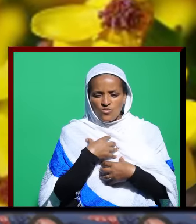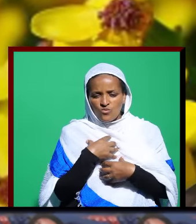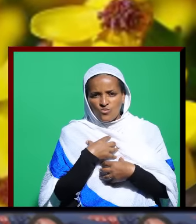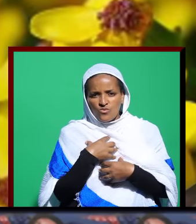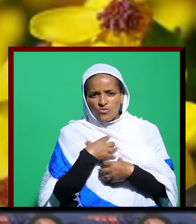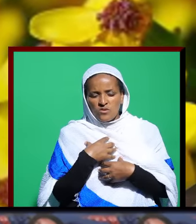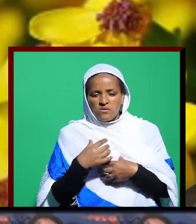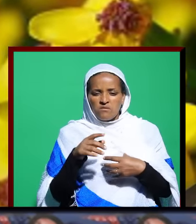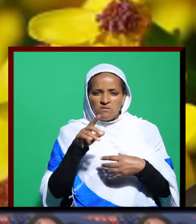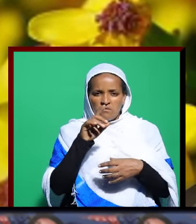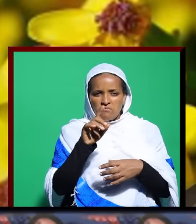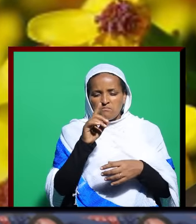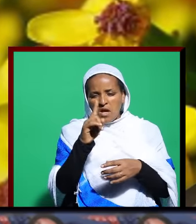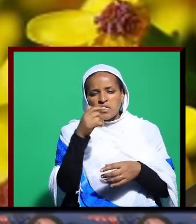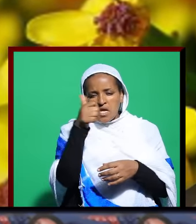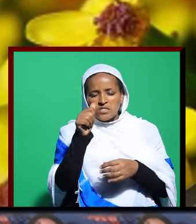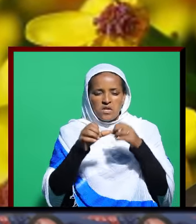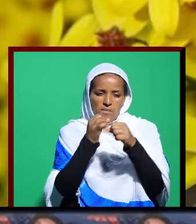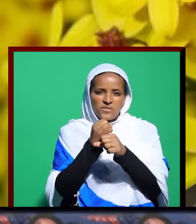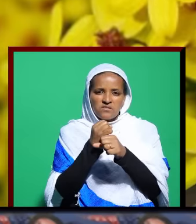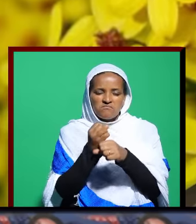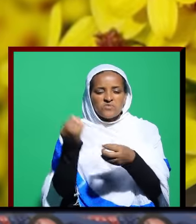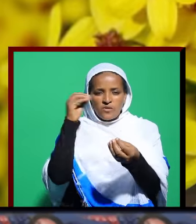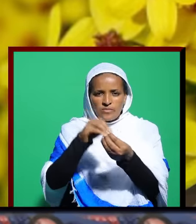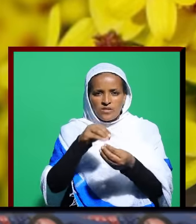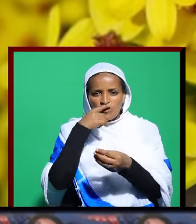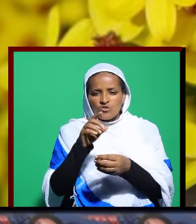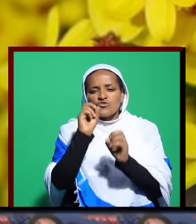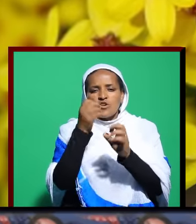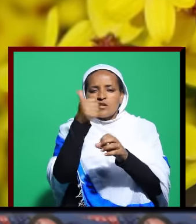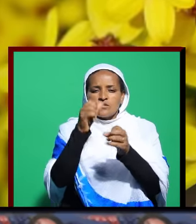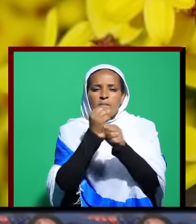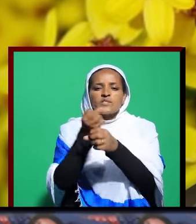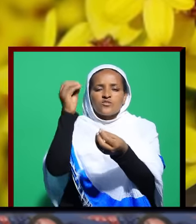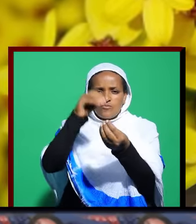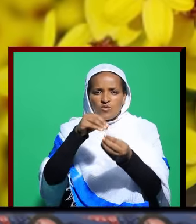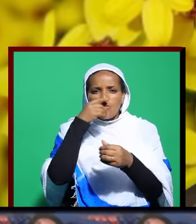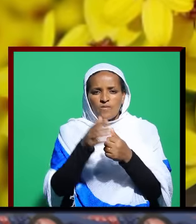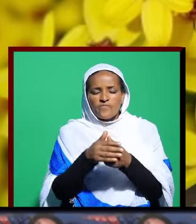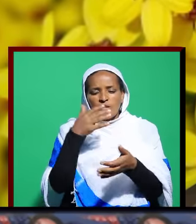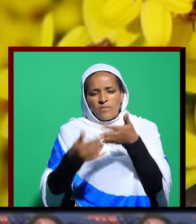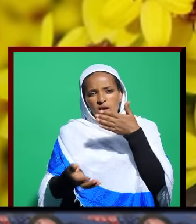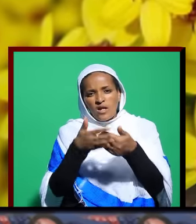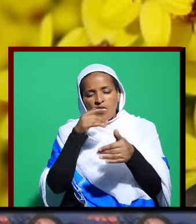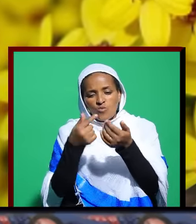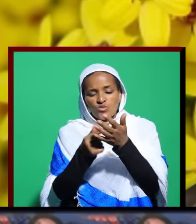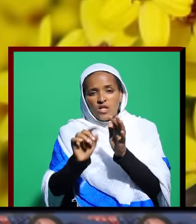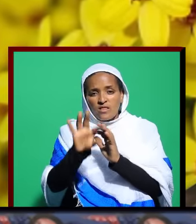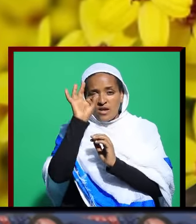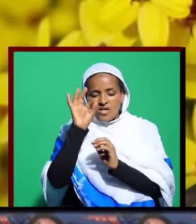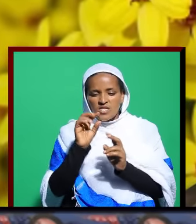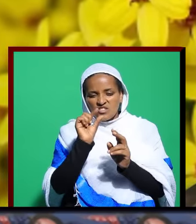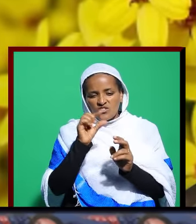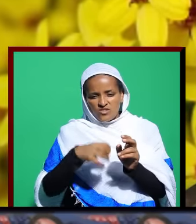ፈርተው ይሉኝታ ይዟቸው እንደው አንድ 10 ዓመት ጨምርልኝ አሉት። ጨምሬልሻለሁ አላቸው። በቀላሉ